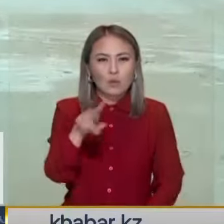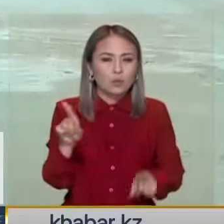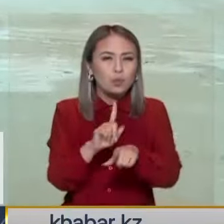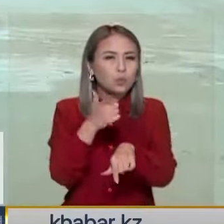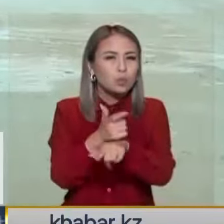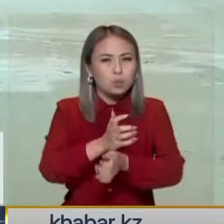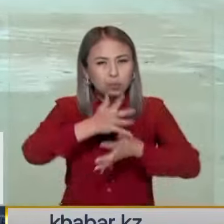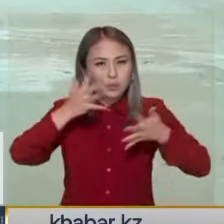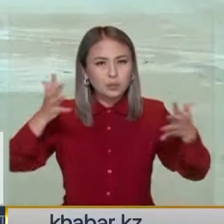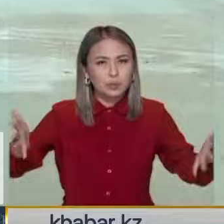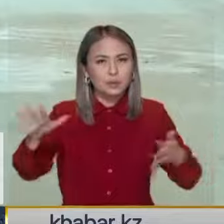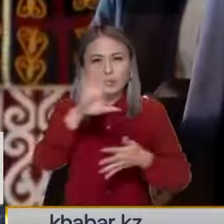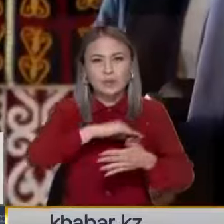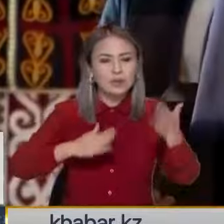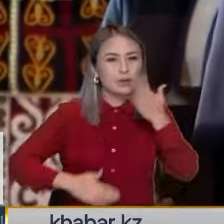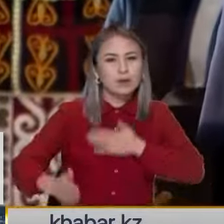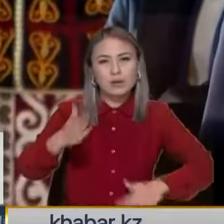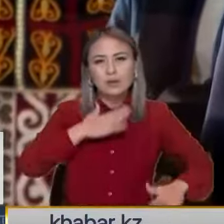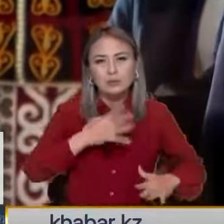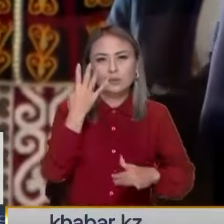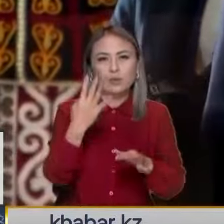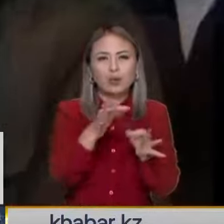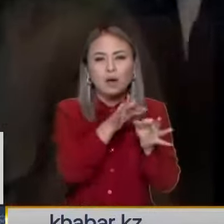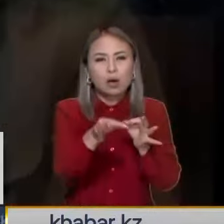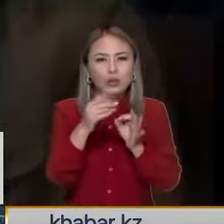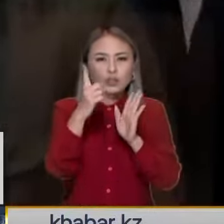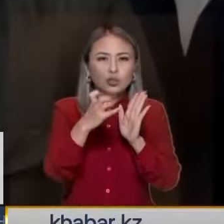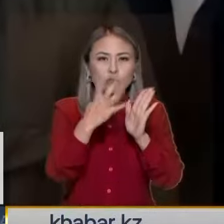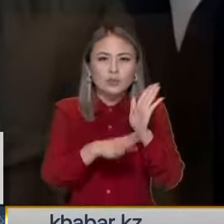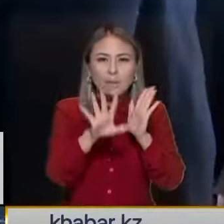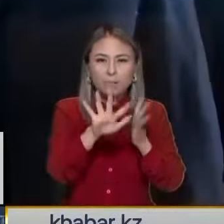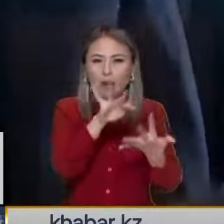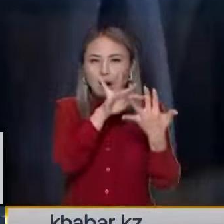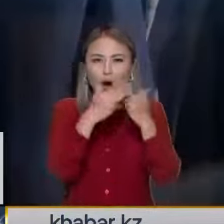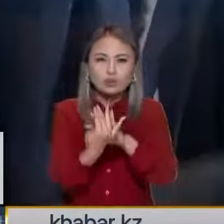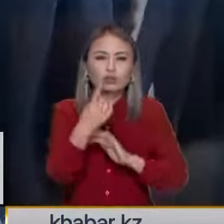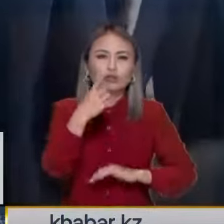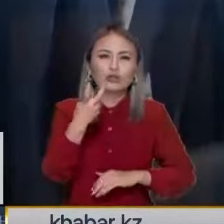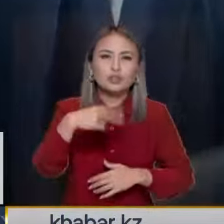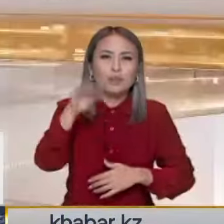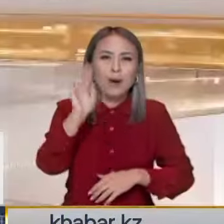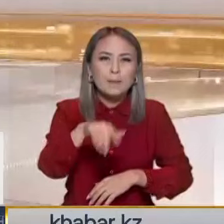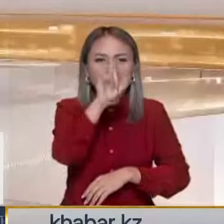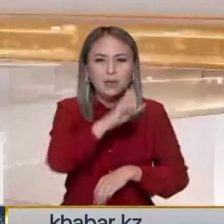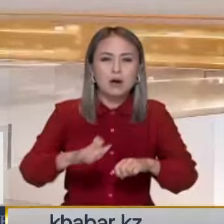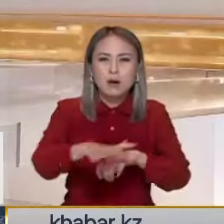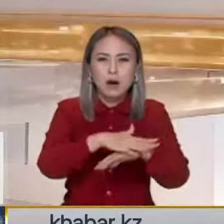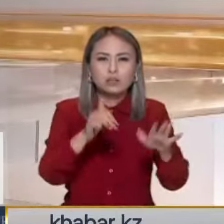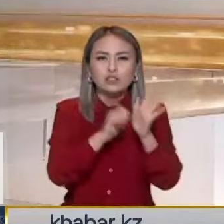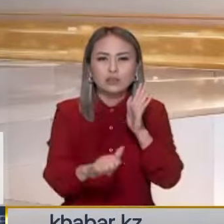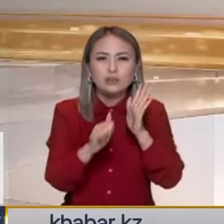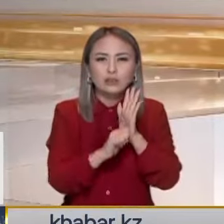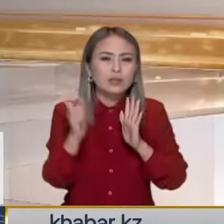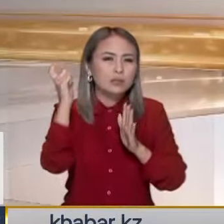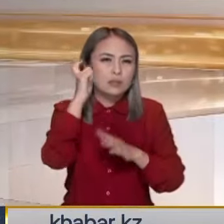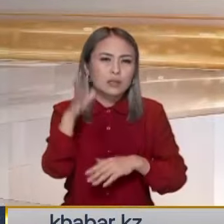үлкен шат-шадыман күйде тұрмыз қазір. Төрт аудан 195 ауыл, жиыны 120 мың халықтың қуанышы бұл. 60 жыл бойы Зайсан,